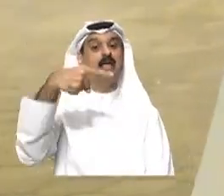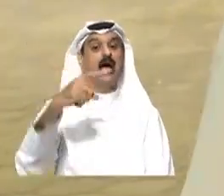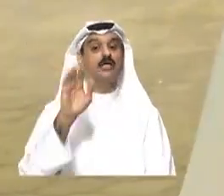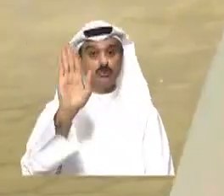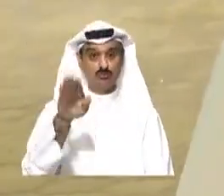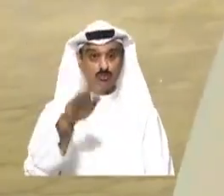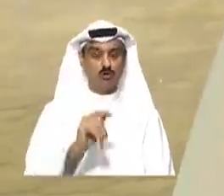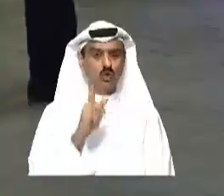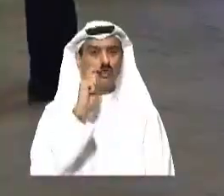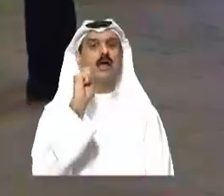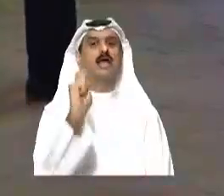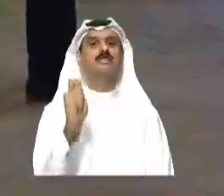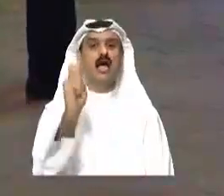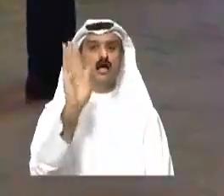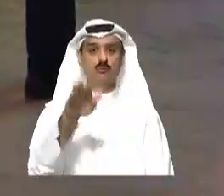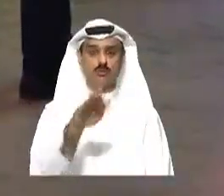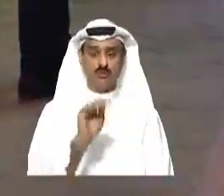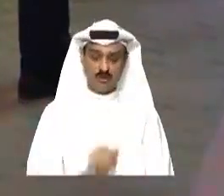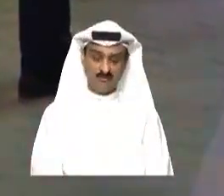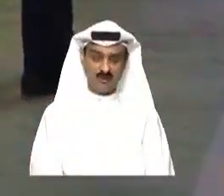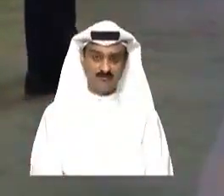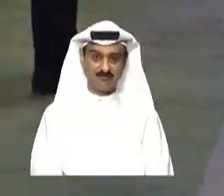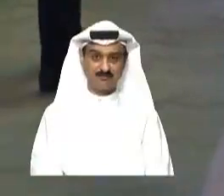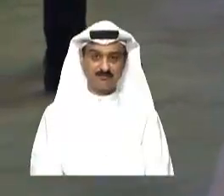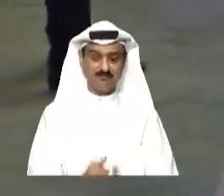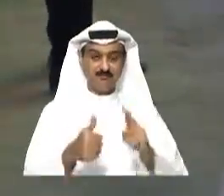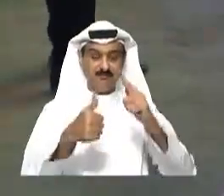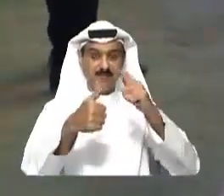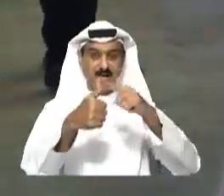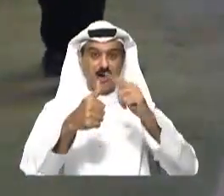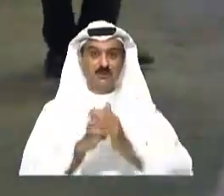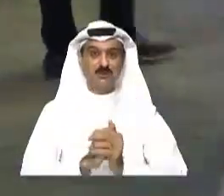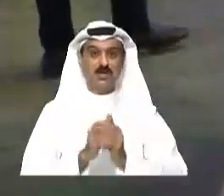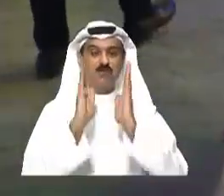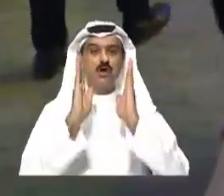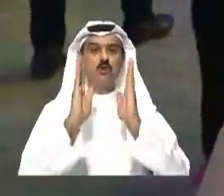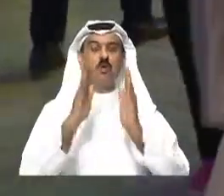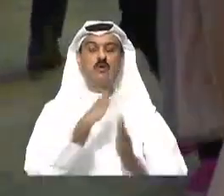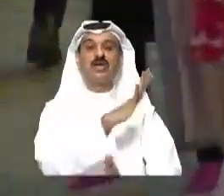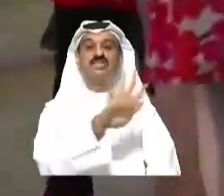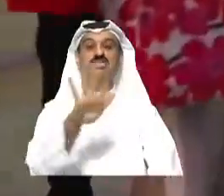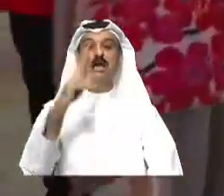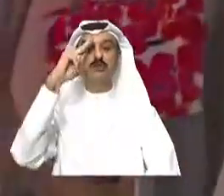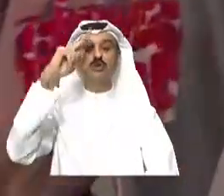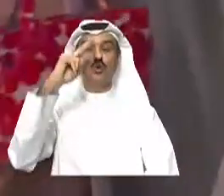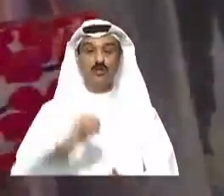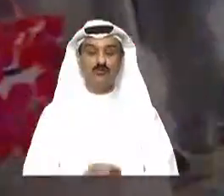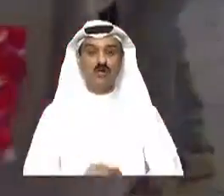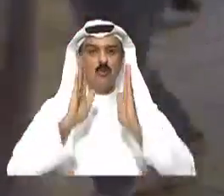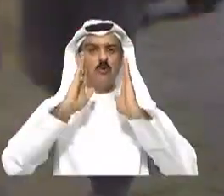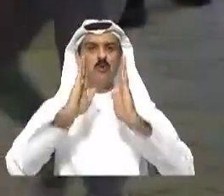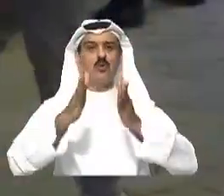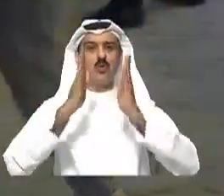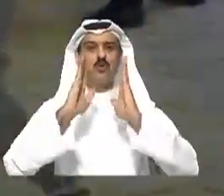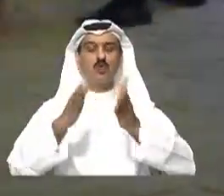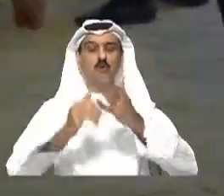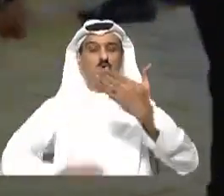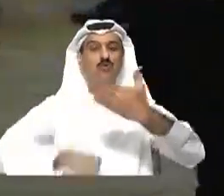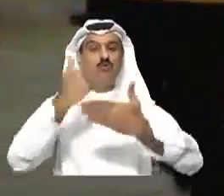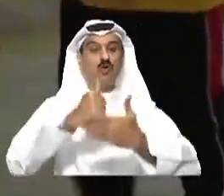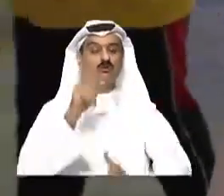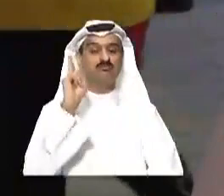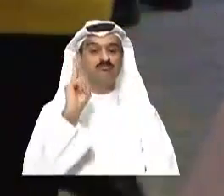11 رجال بالملعب. أول شيء أي والله أوجه هنا حق الشعب السعودي وبارك لهم على فوزهم على